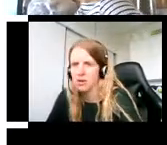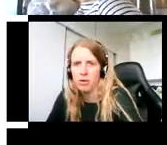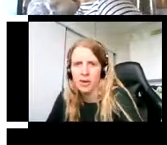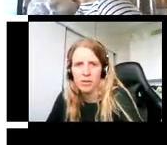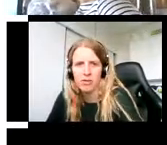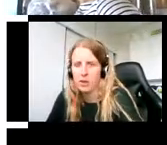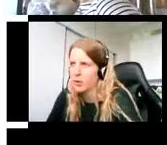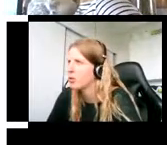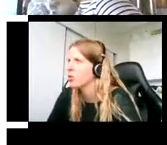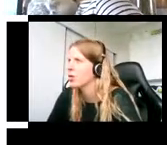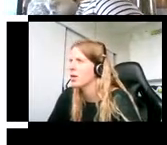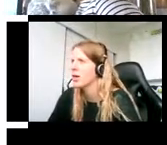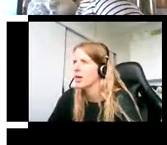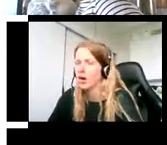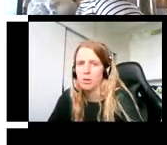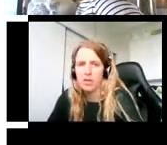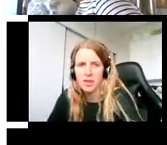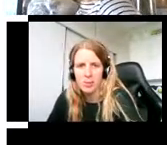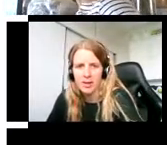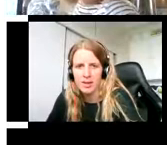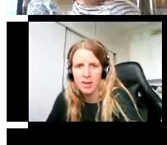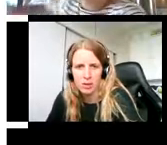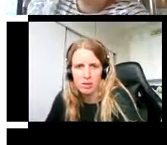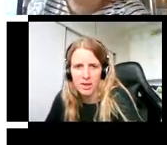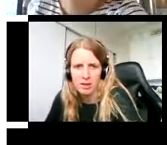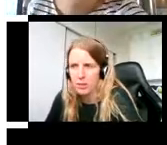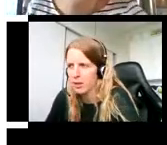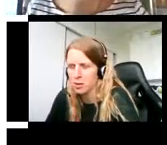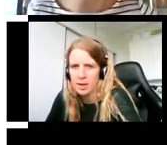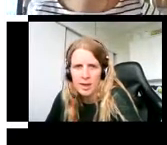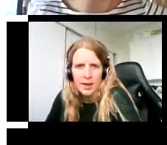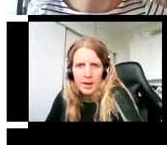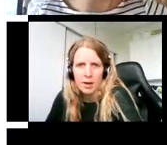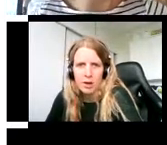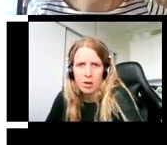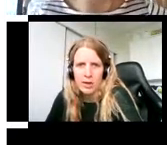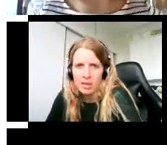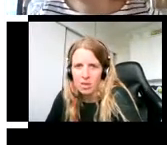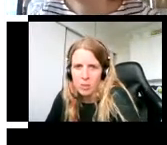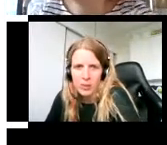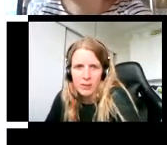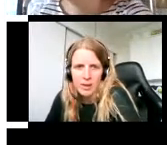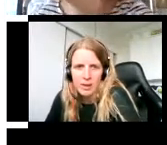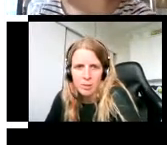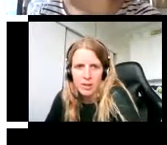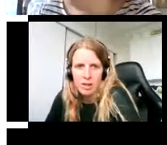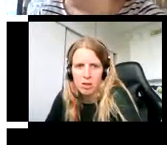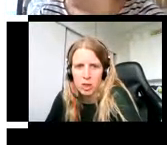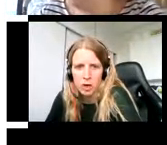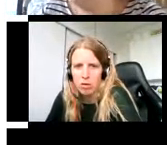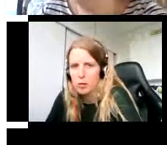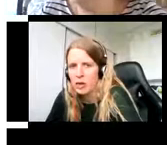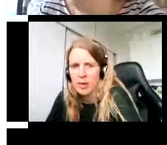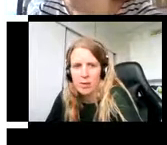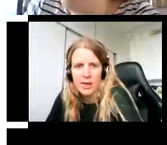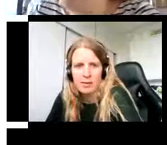voor de volledige refreshment. Dus hou uw schrap en stel gerust vragen waar nodig. Voor wie is het zomerplan? Dat is best